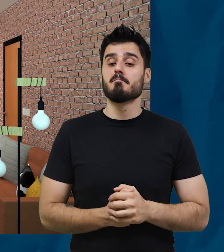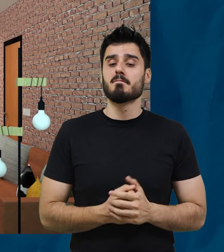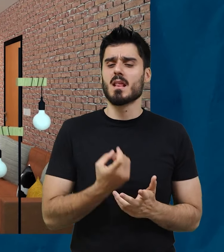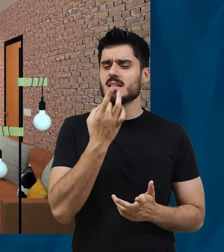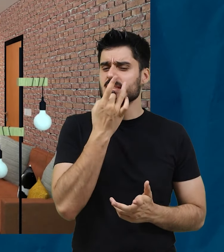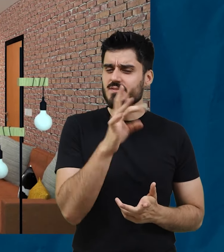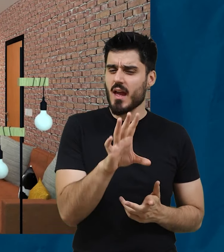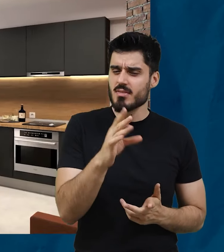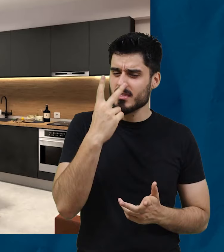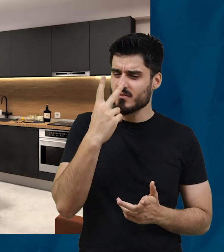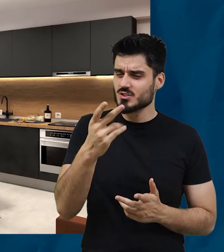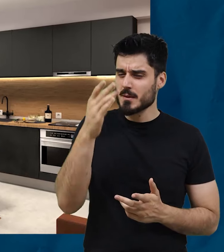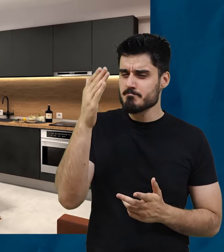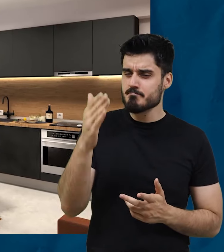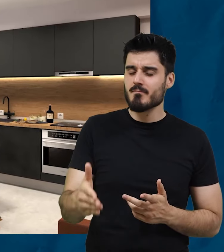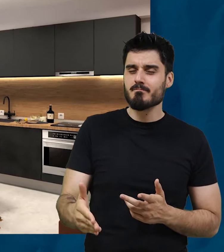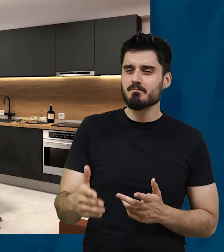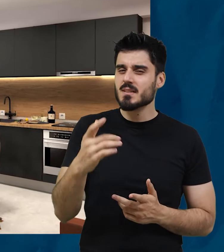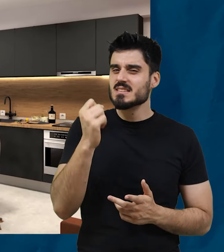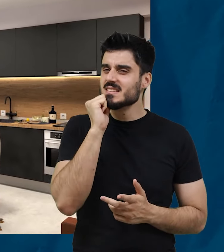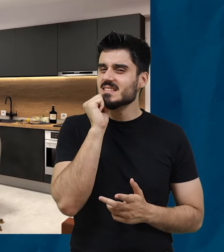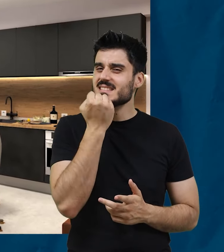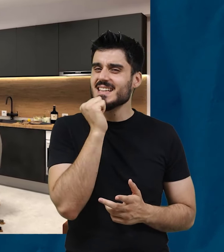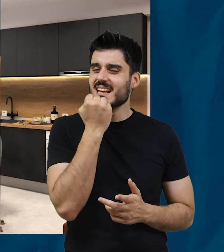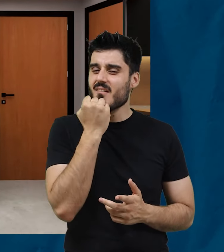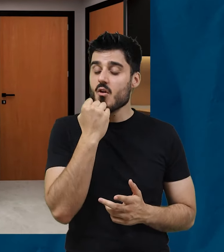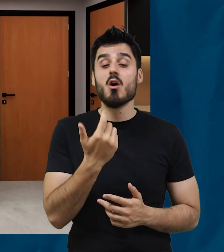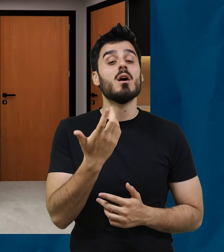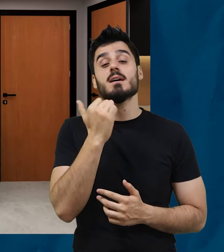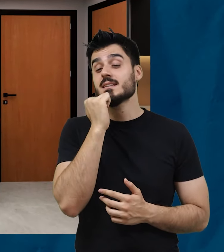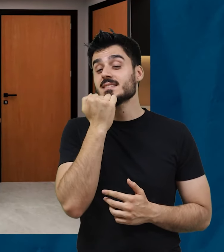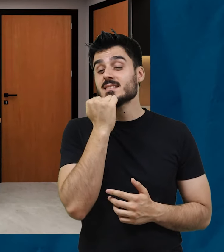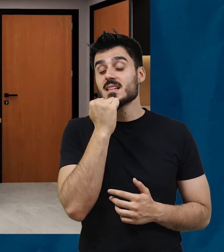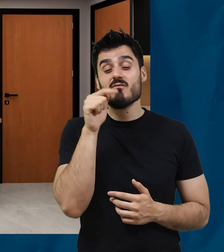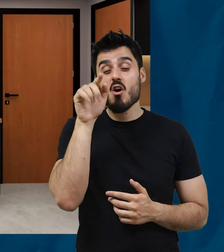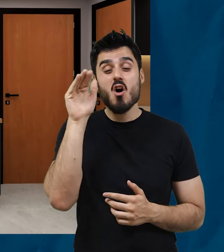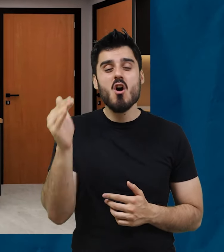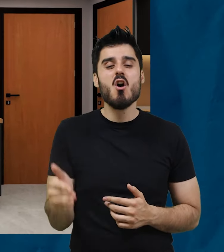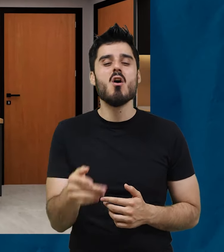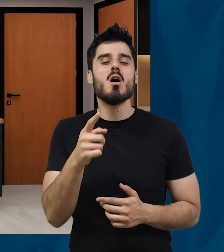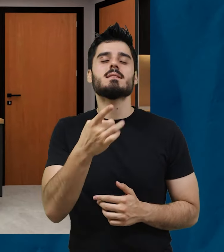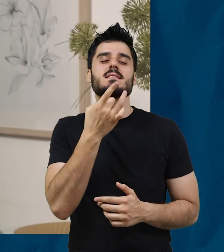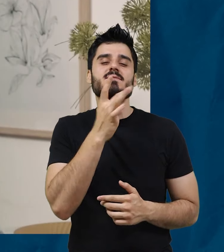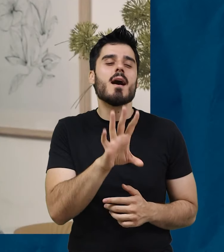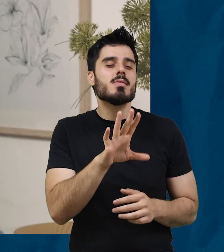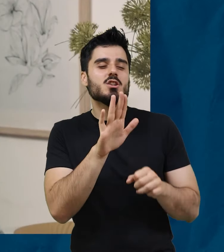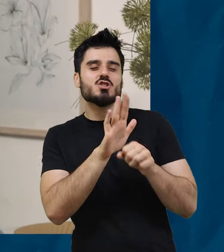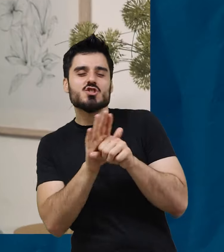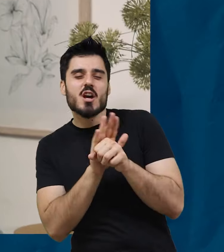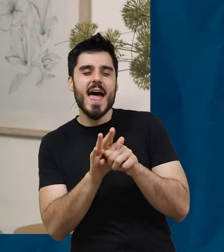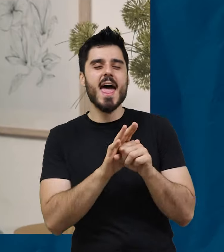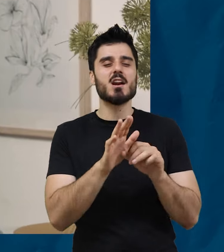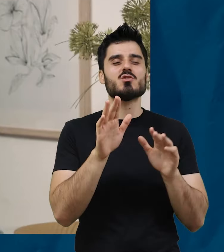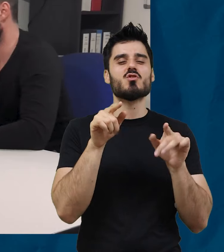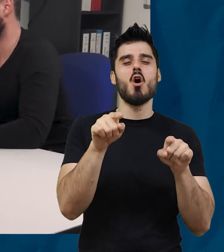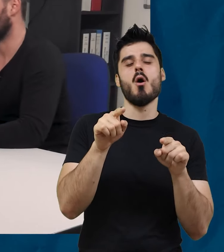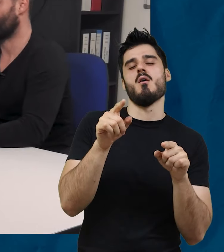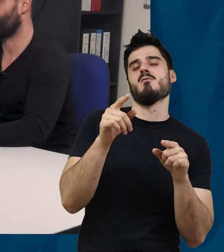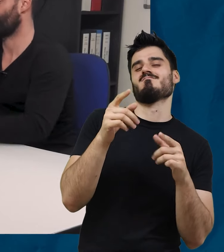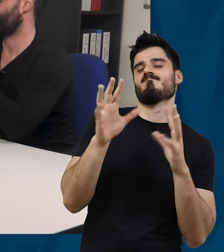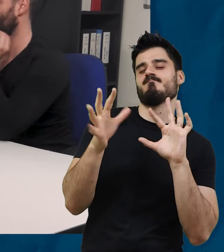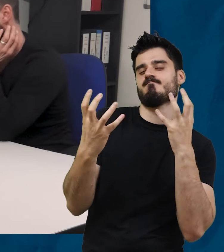Графитен цвят виждам на кухнята. Точно така. Заложих този цвят, защото в индустриалния стил тези цветове са по-популярни, като трябва да